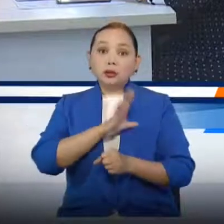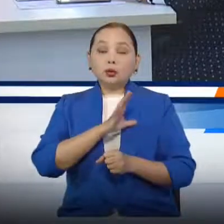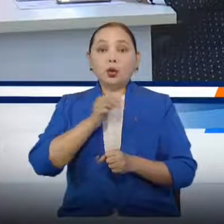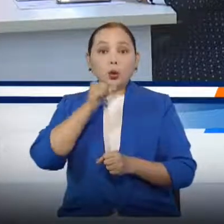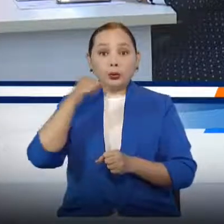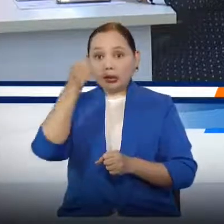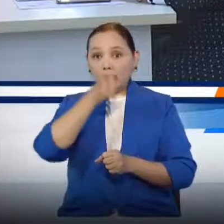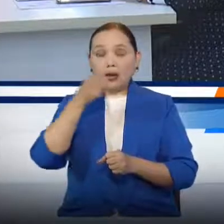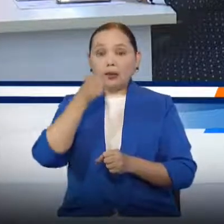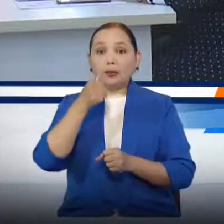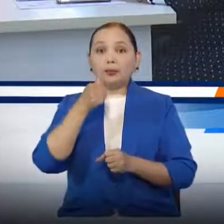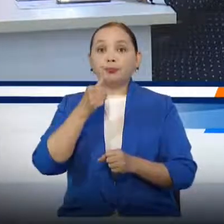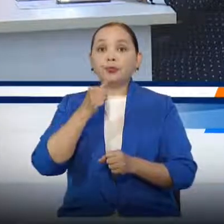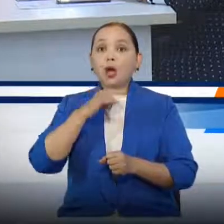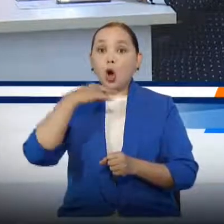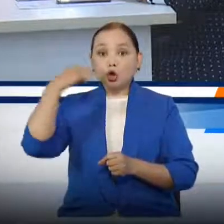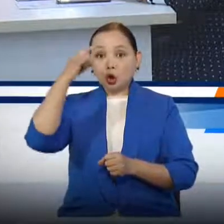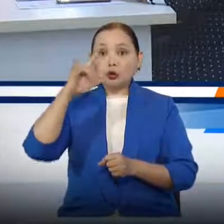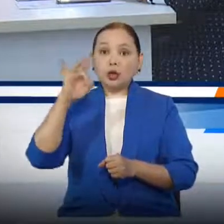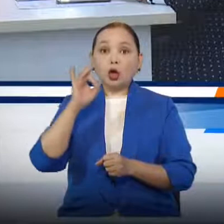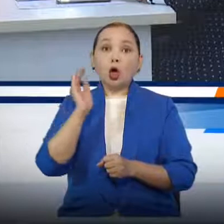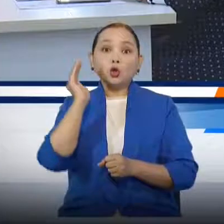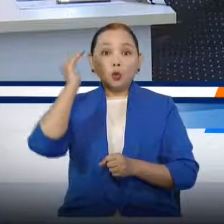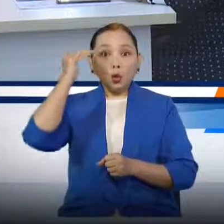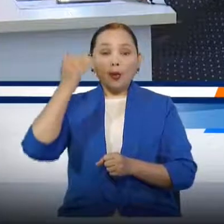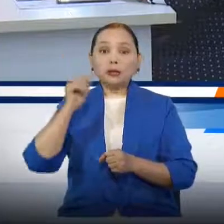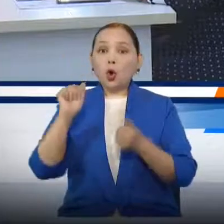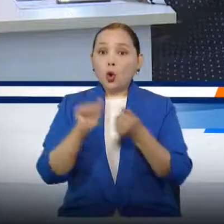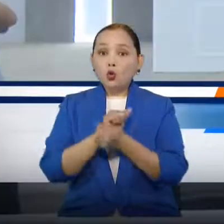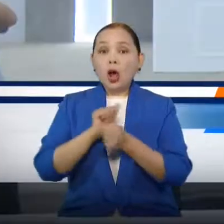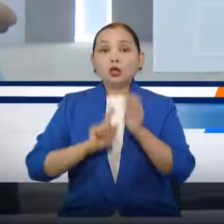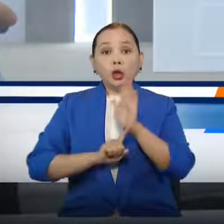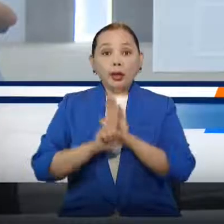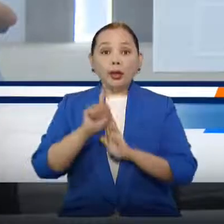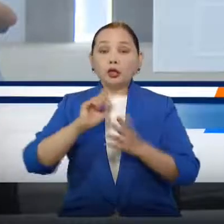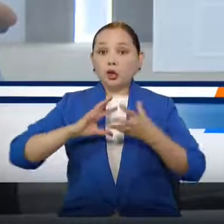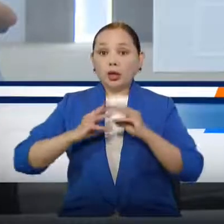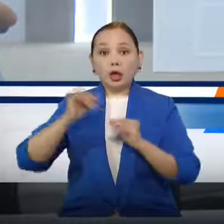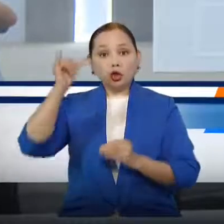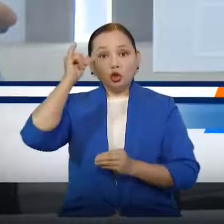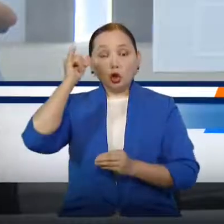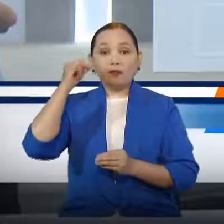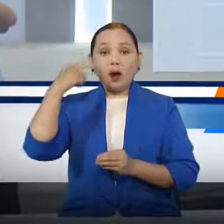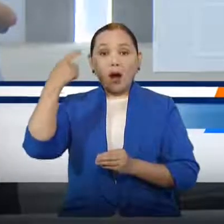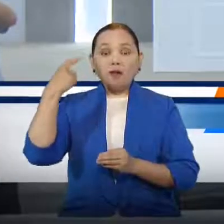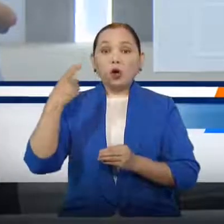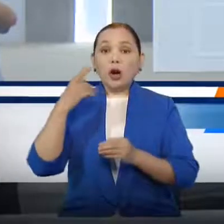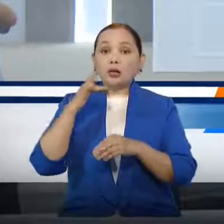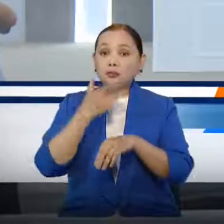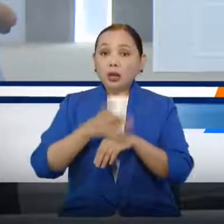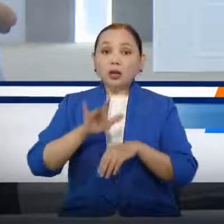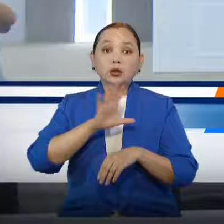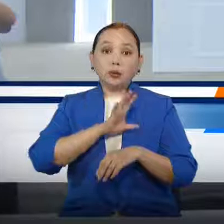yili o'sha Qozog'iston Respublikasi Turkmanistonda qurg'oqchilik kelishi natijasida chorva hayvonlarini qirilib ketish holatlari ham